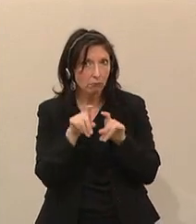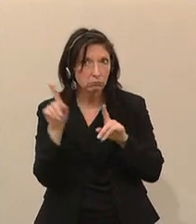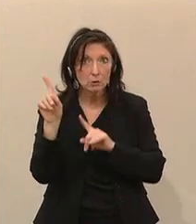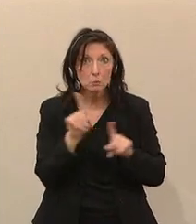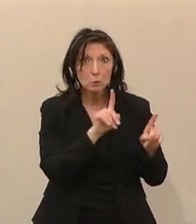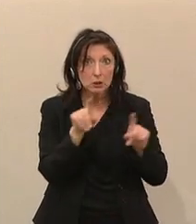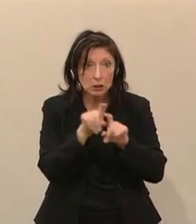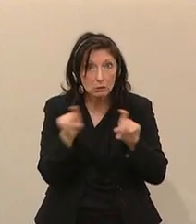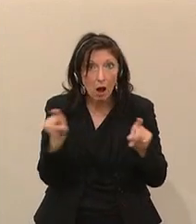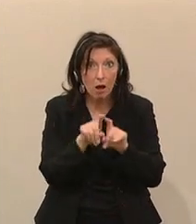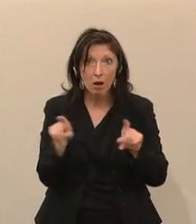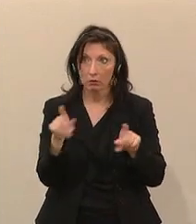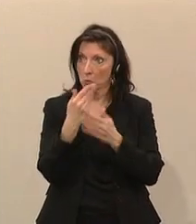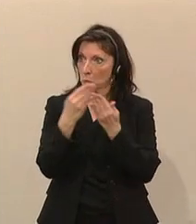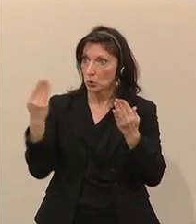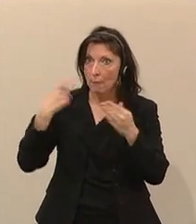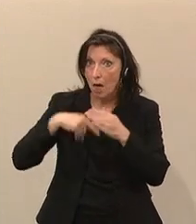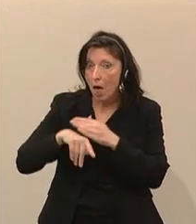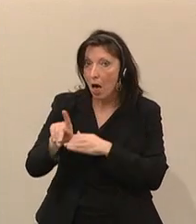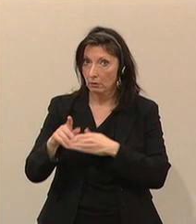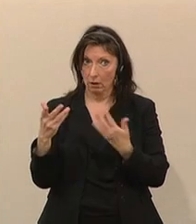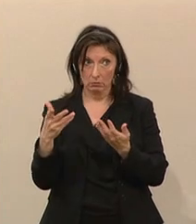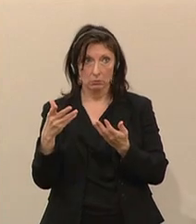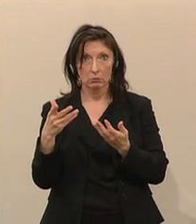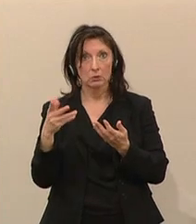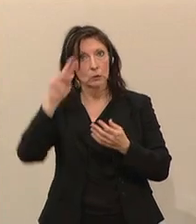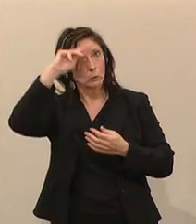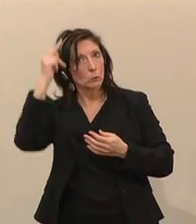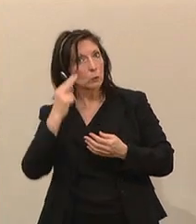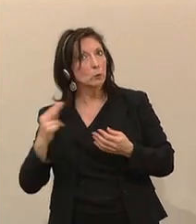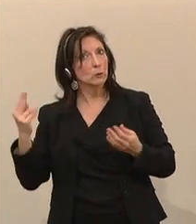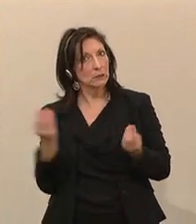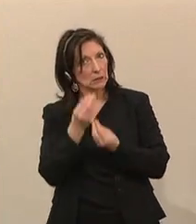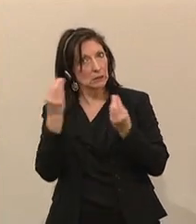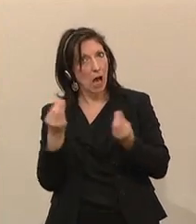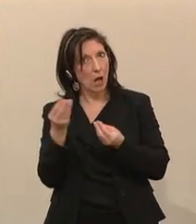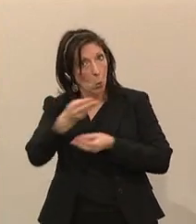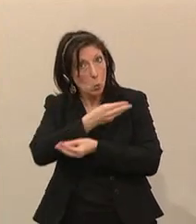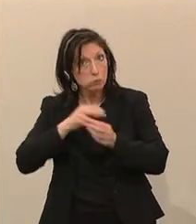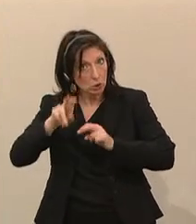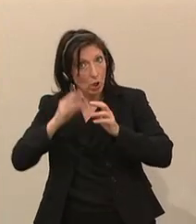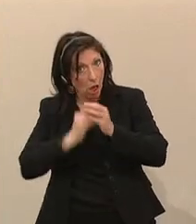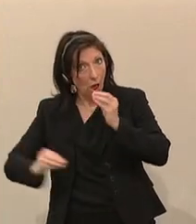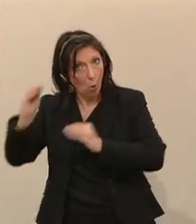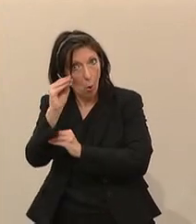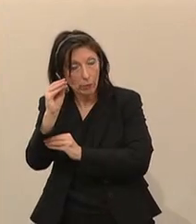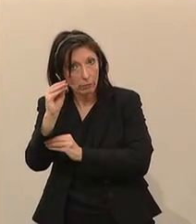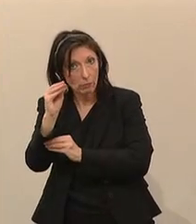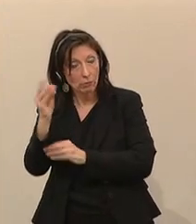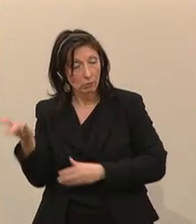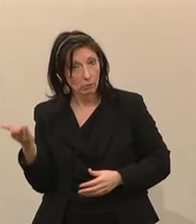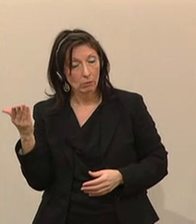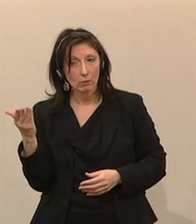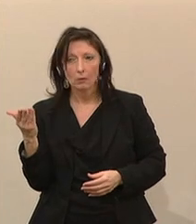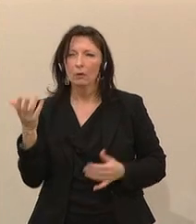Musikaufführungen, Eintrittspreise für Museen und Umsätze für künstlerische Tätigkeit erhöht worden. Und werfen wir jetzt